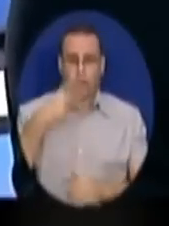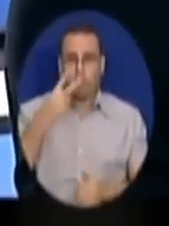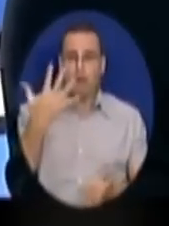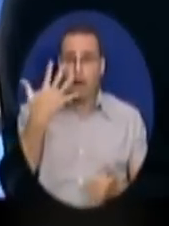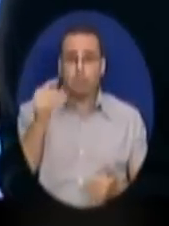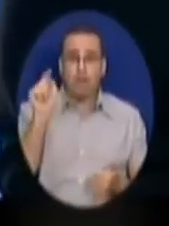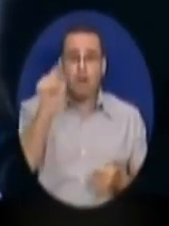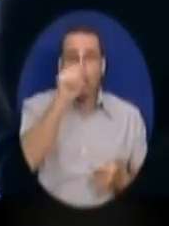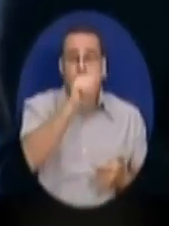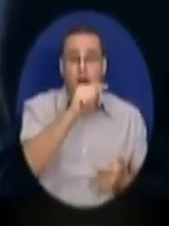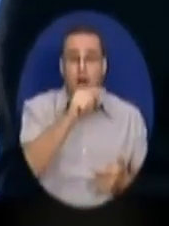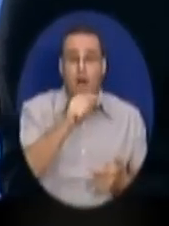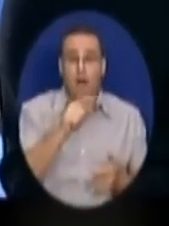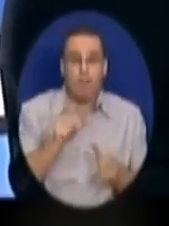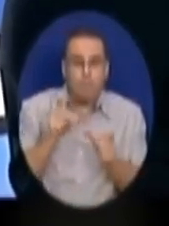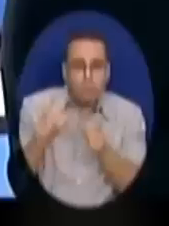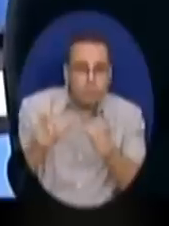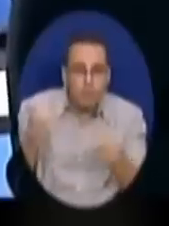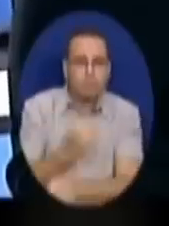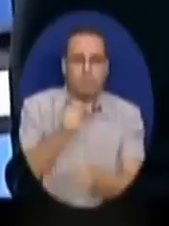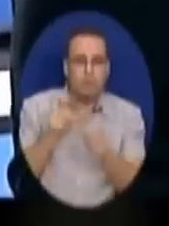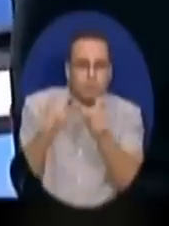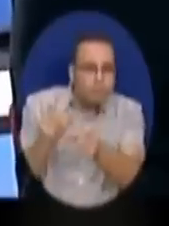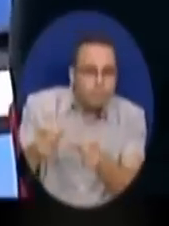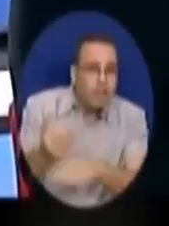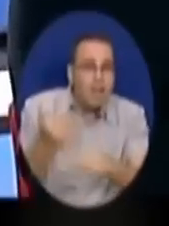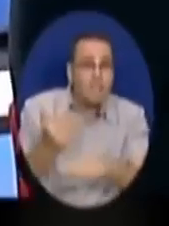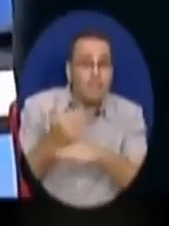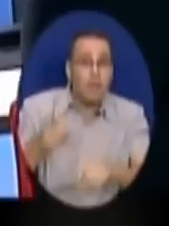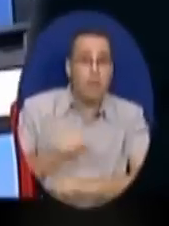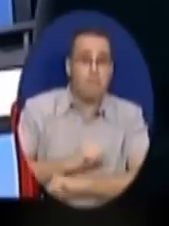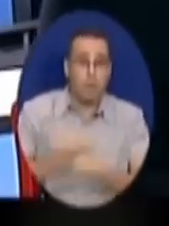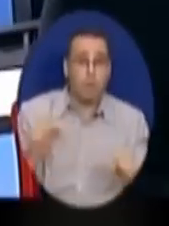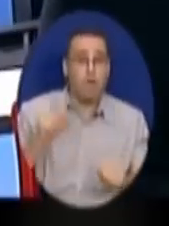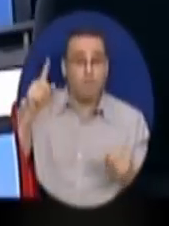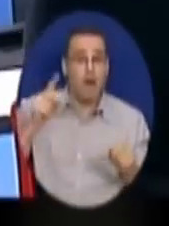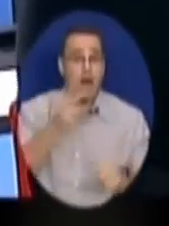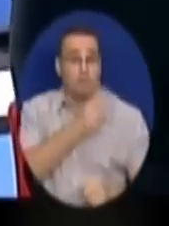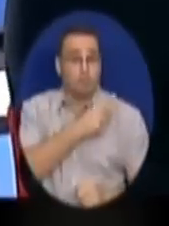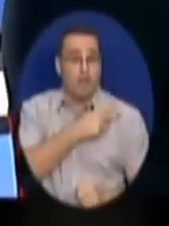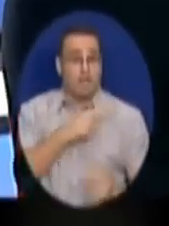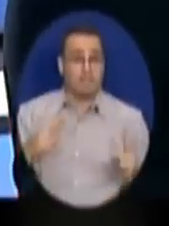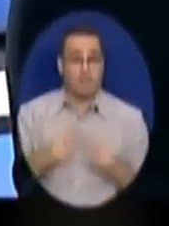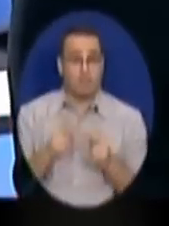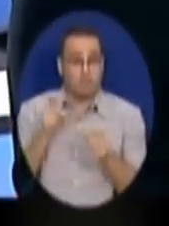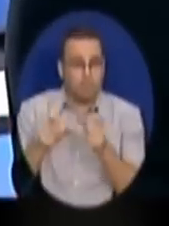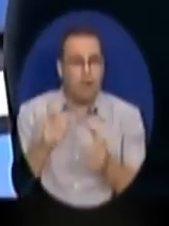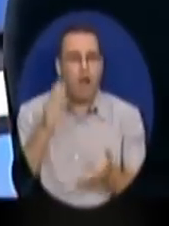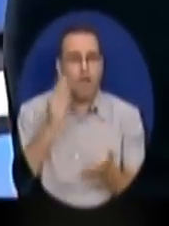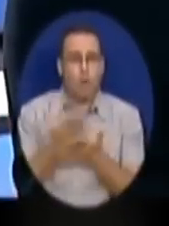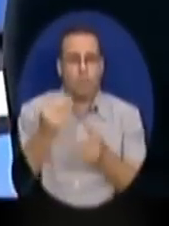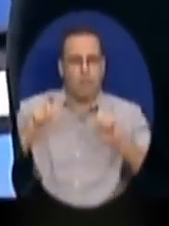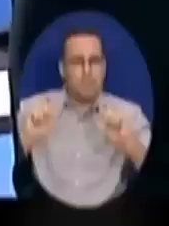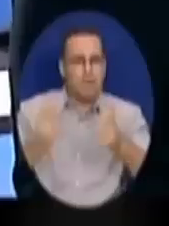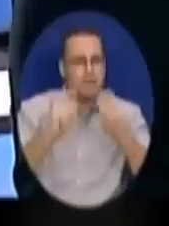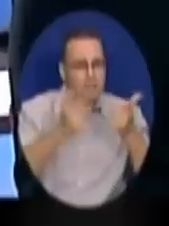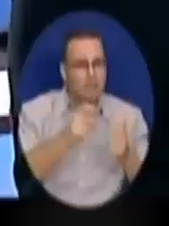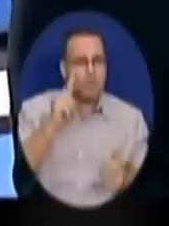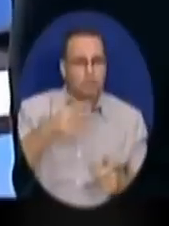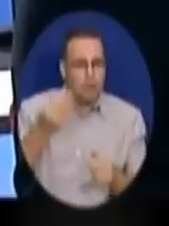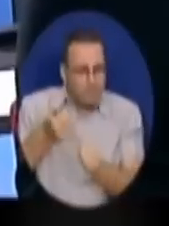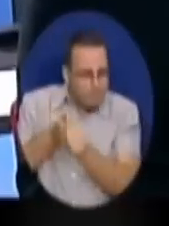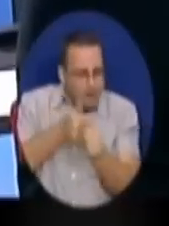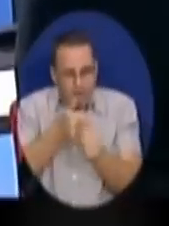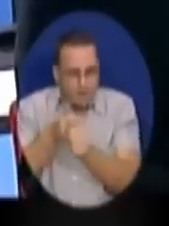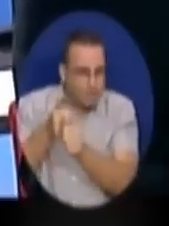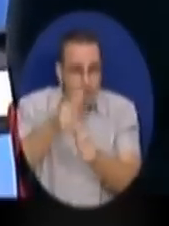סיכולים ברחבי צרפת של פיגועים שהיו אמורים להיות פיגועים גדולים והמשטרה הצרפתית מנעה אותם היו הרבה מאוד מעצרים יש הרבה מאוד מעקבים